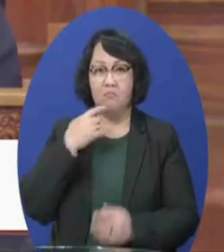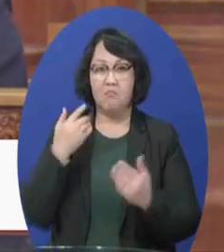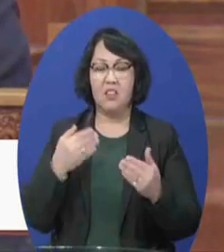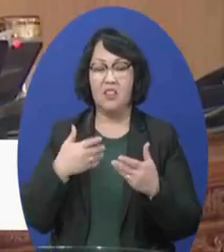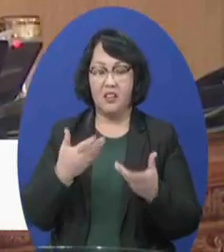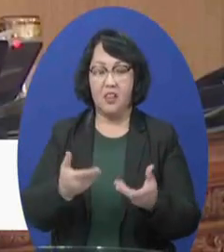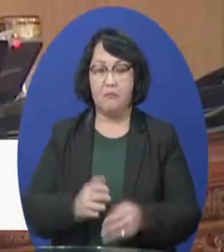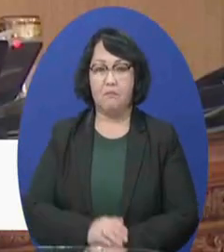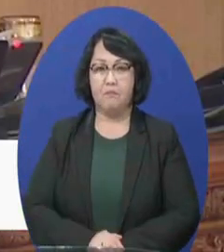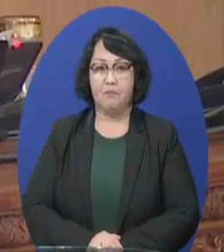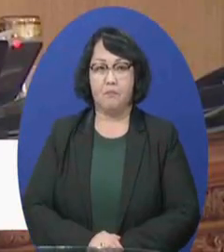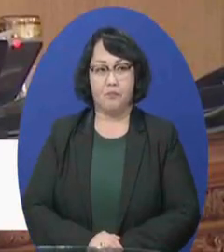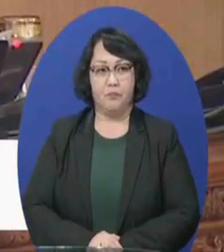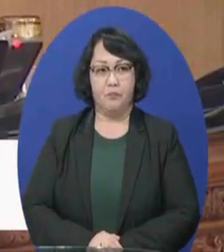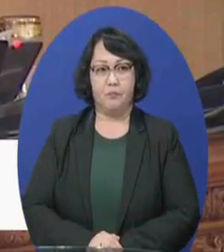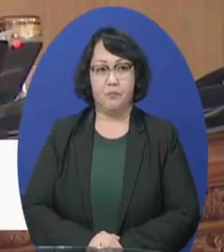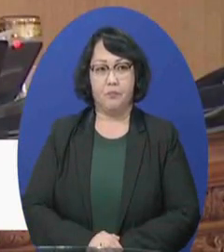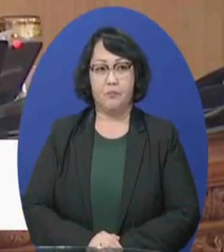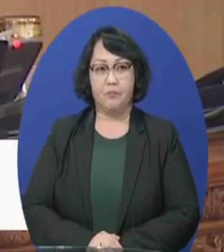яа.